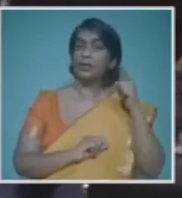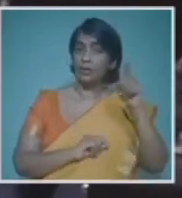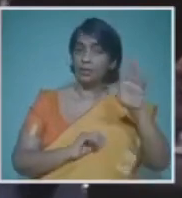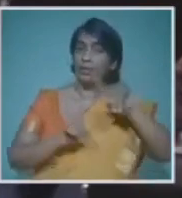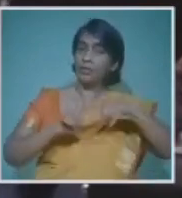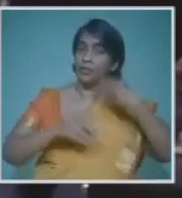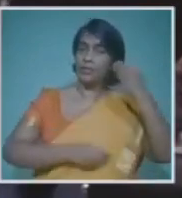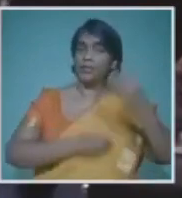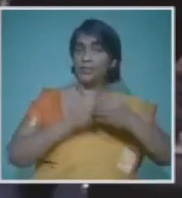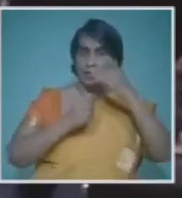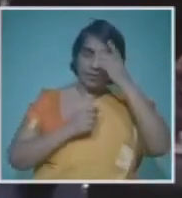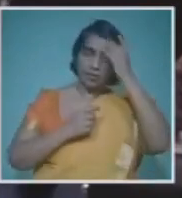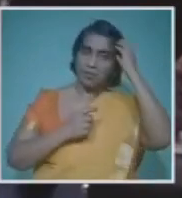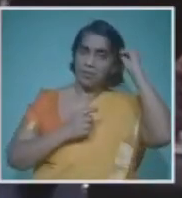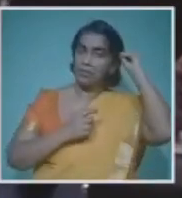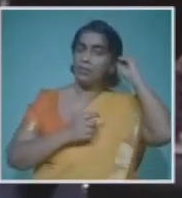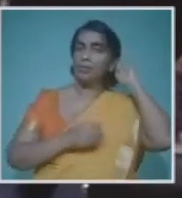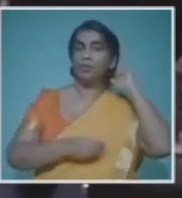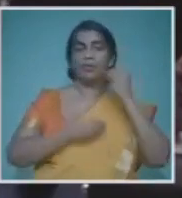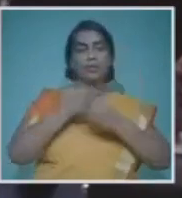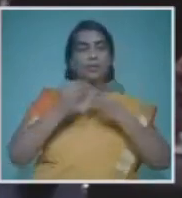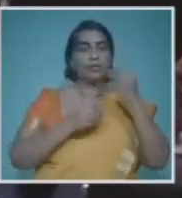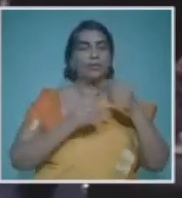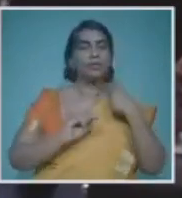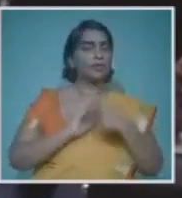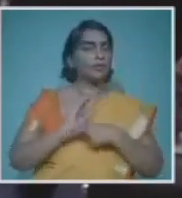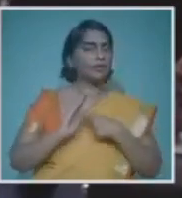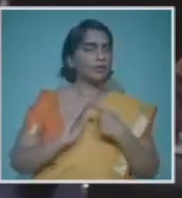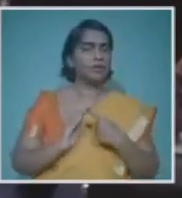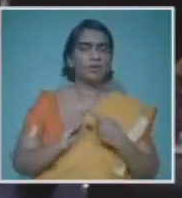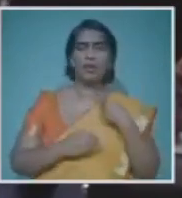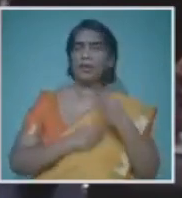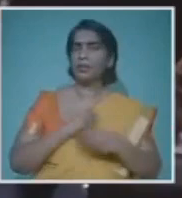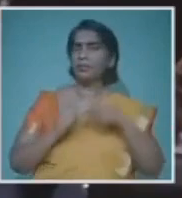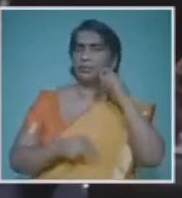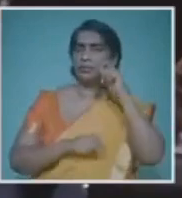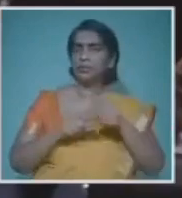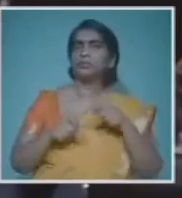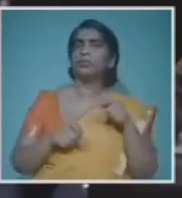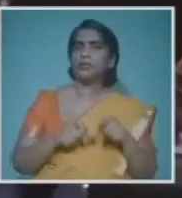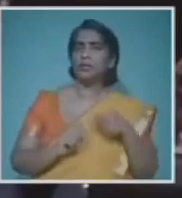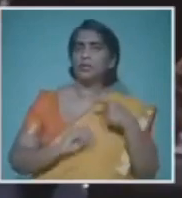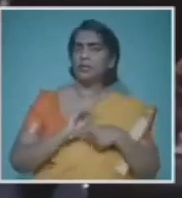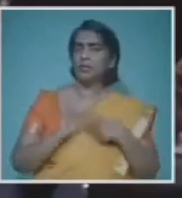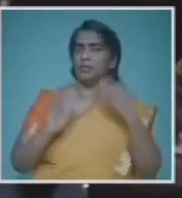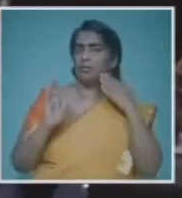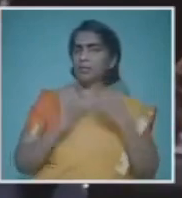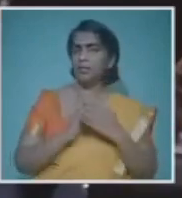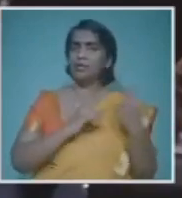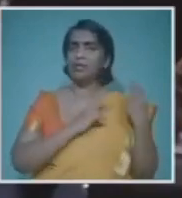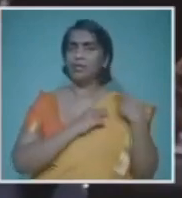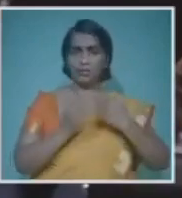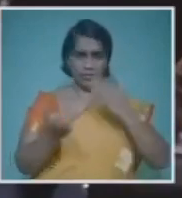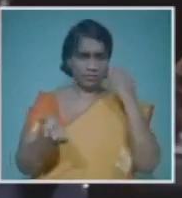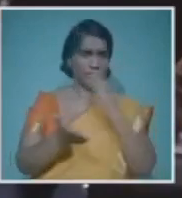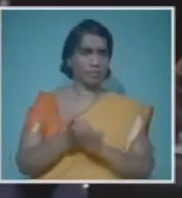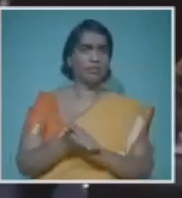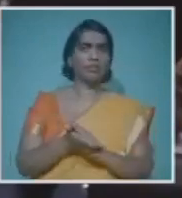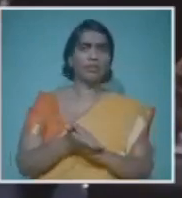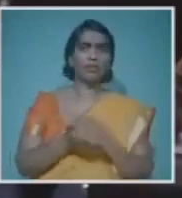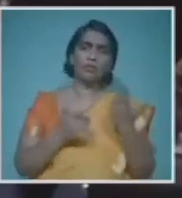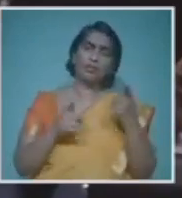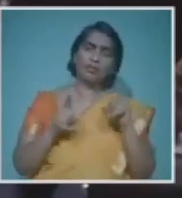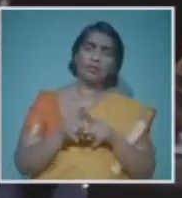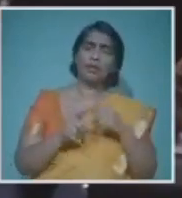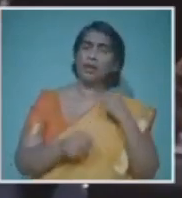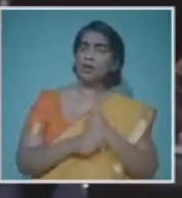වෙන ව්‍යාපාරවලට ඒවා යොදවනවා. එතකොට මේ රටේ ව්‍යාපාරික ප්‍රජාව අපේ රට වෙනුවෙන් මේ යුතුයකම ඉටු කරනවාද? සමහර